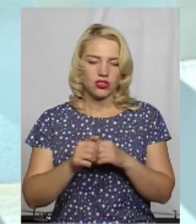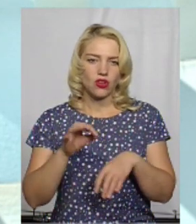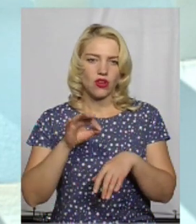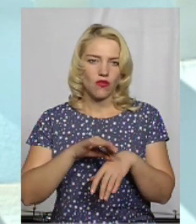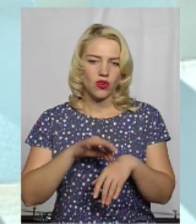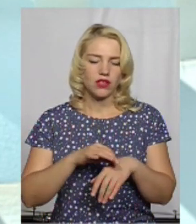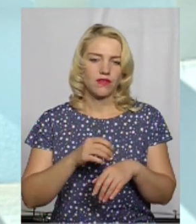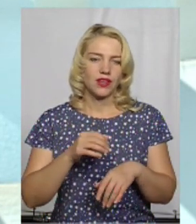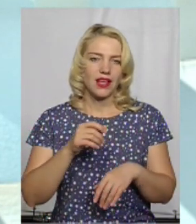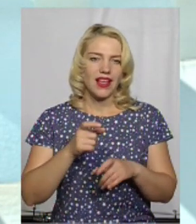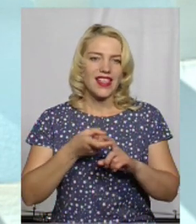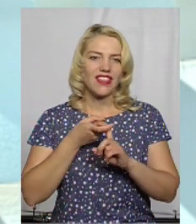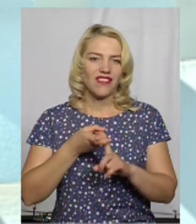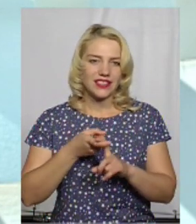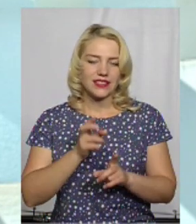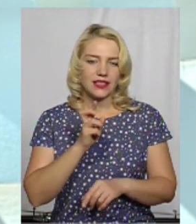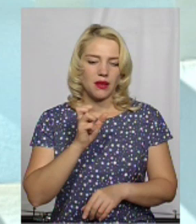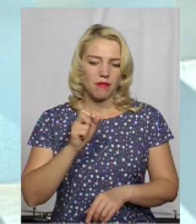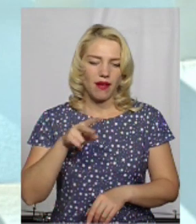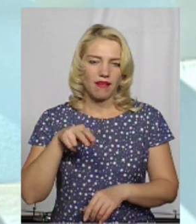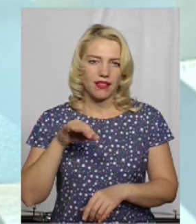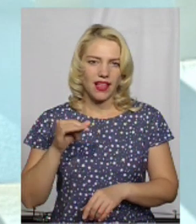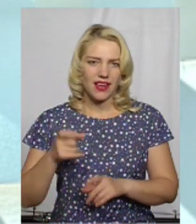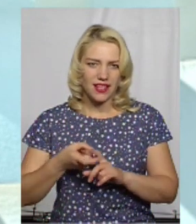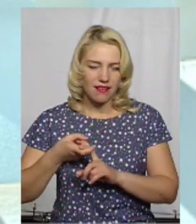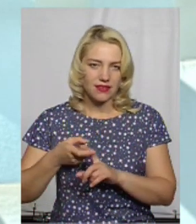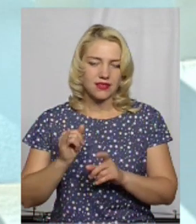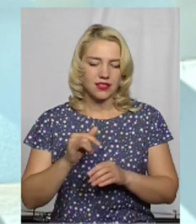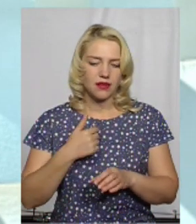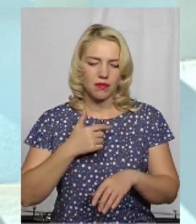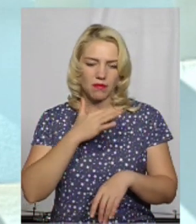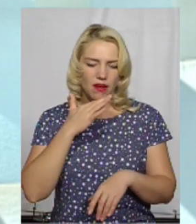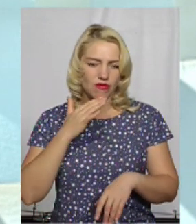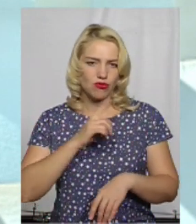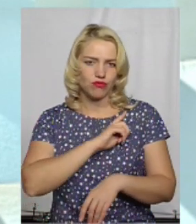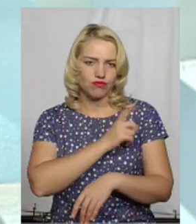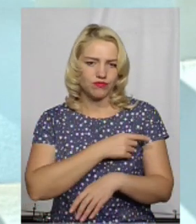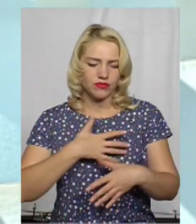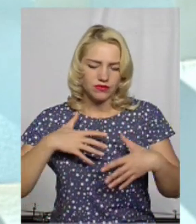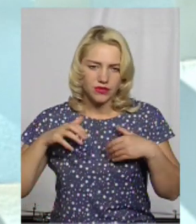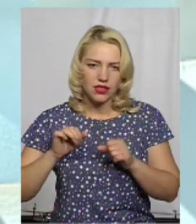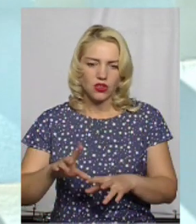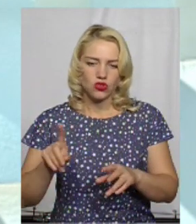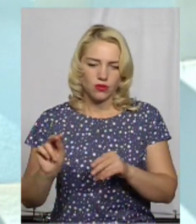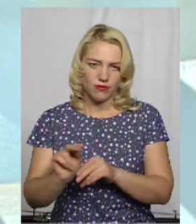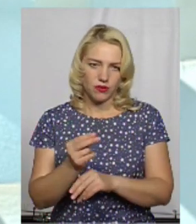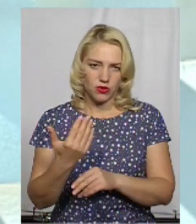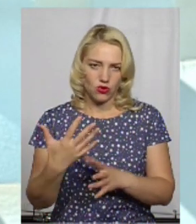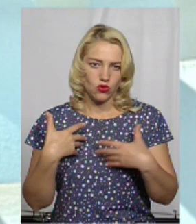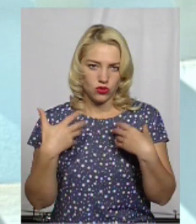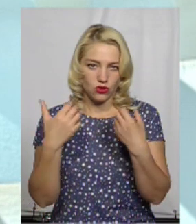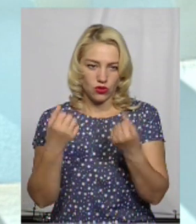бактеріальними інфекціями, і ну, ми дуже багато докладали зусиль, щоб виправити його здоров'я. Наразі